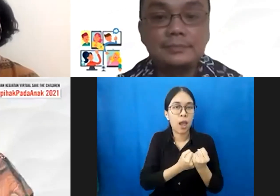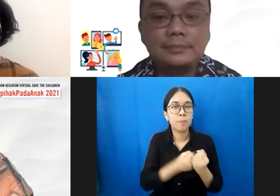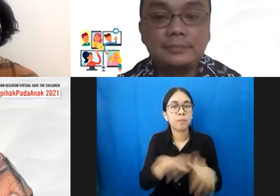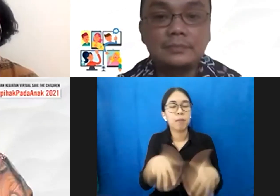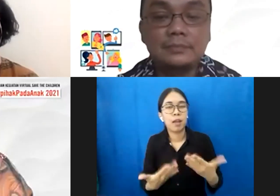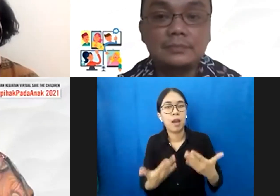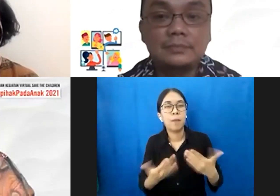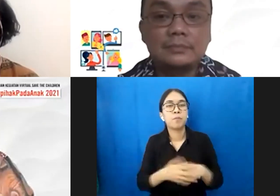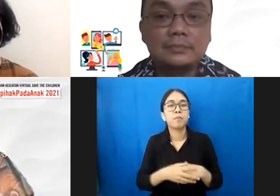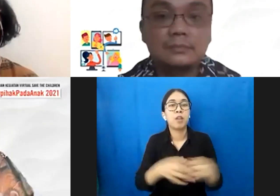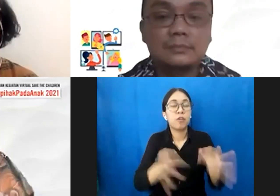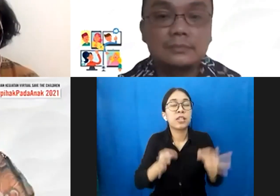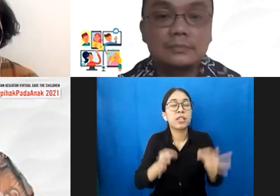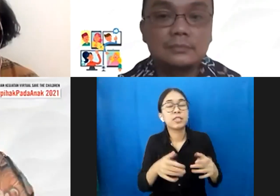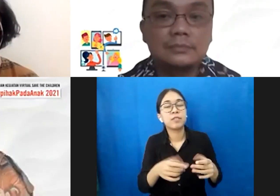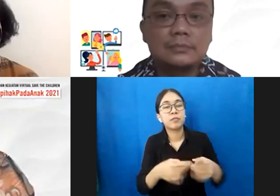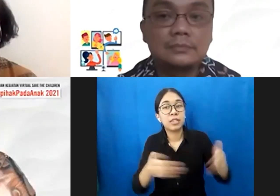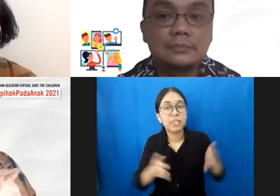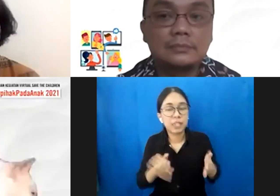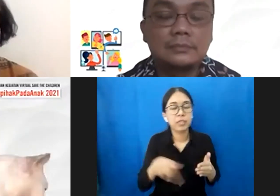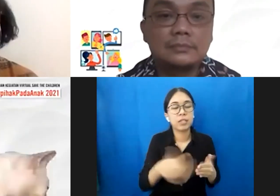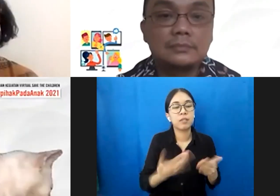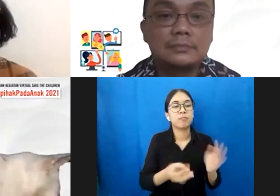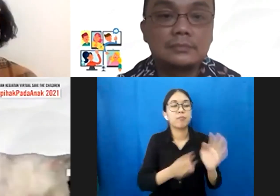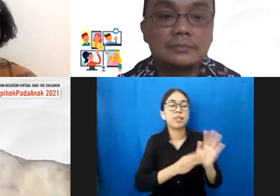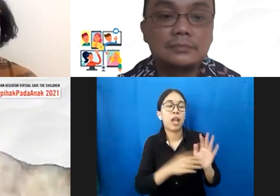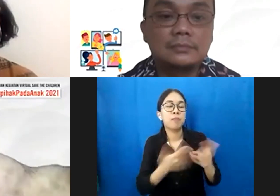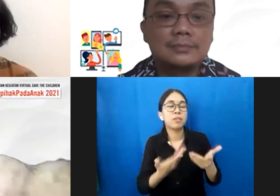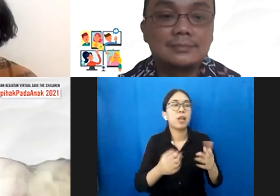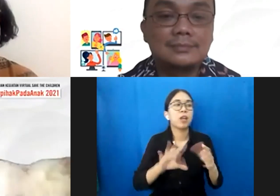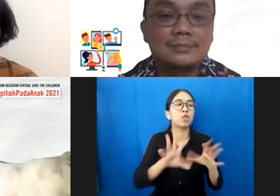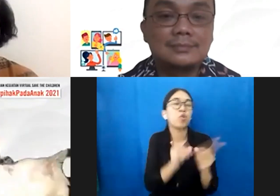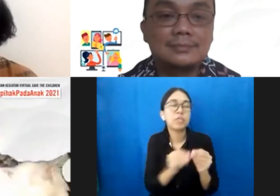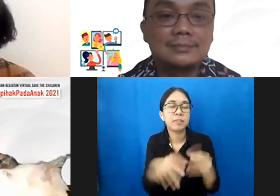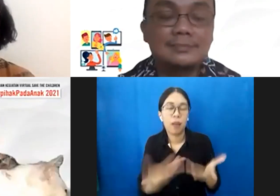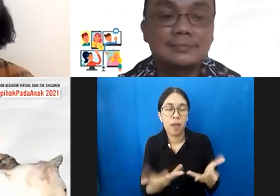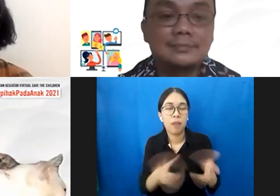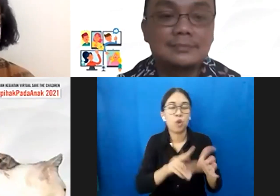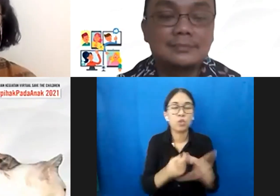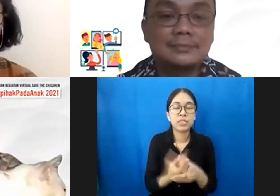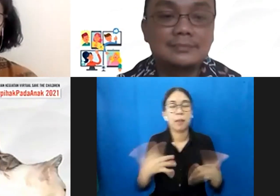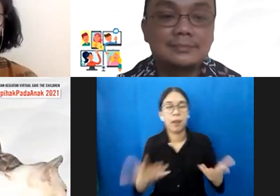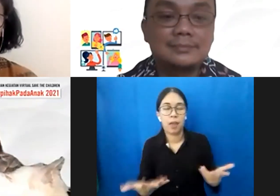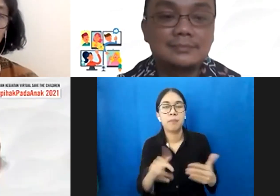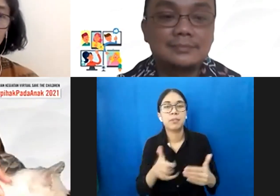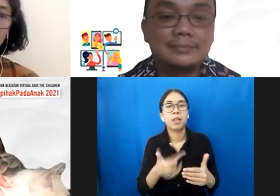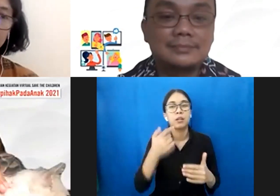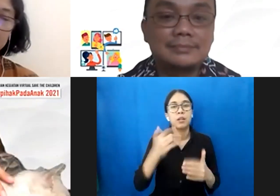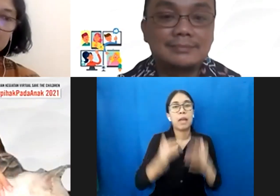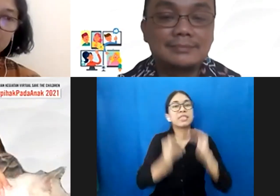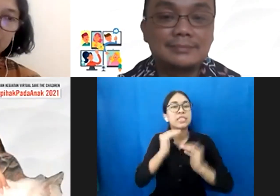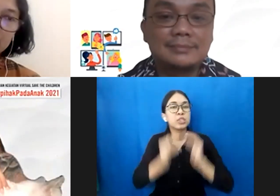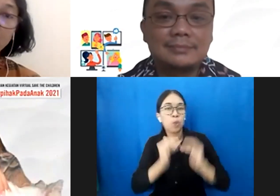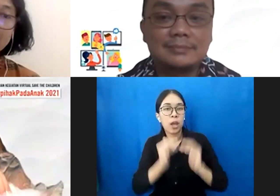memfasilitasi pemecahan masalah. Jadi membantu agar dia bisa menyelesaikan masalahnya, gitu ya, sesuai dengan